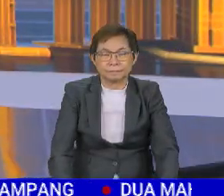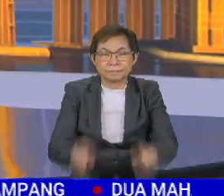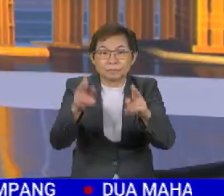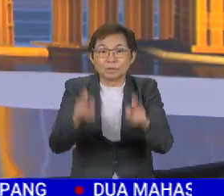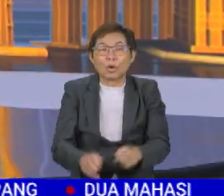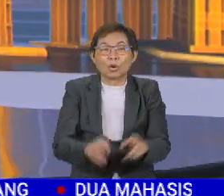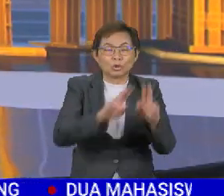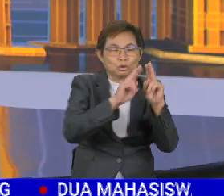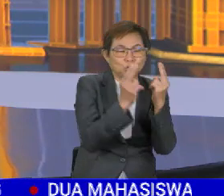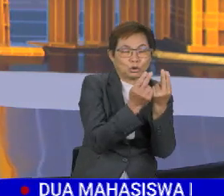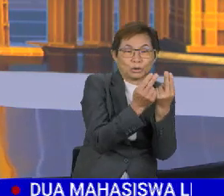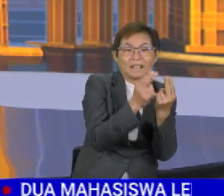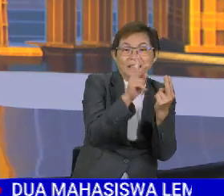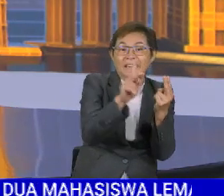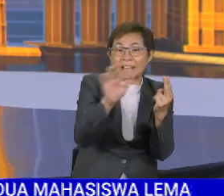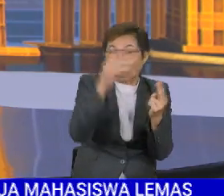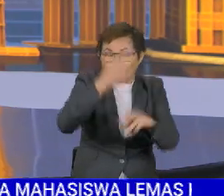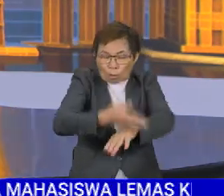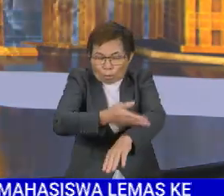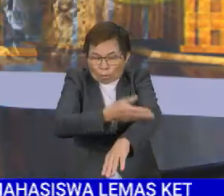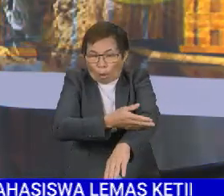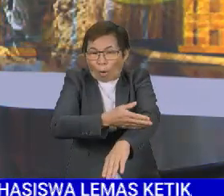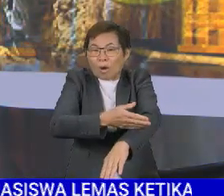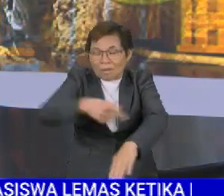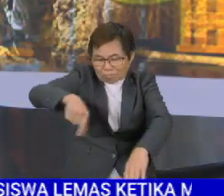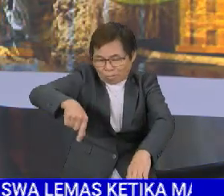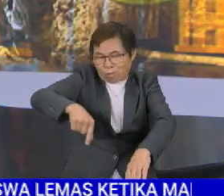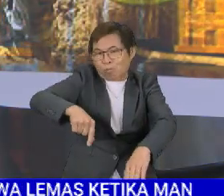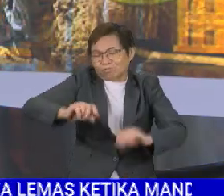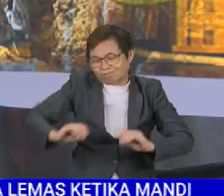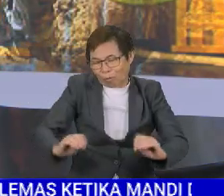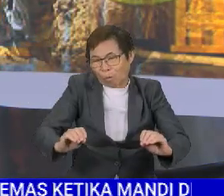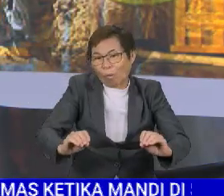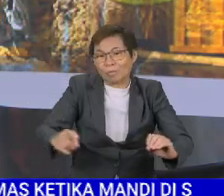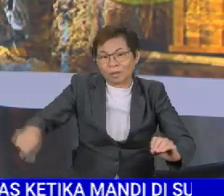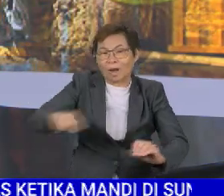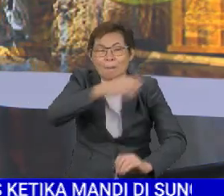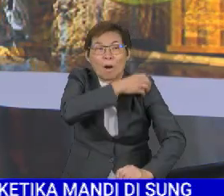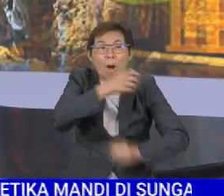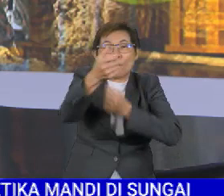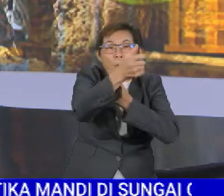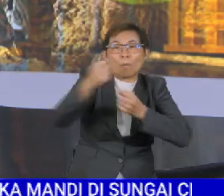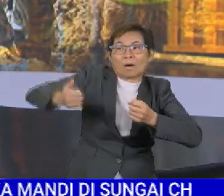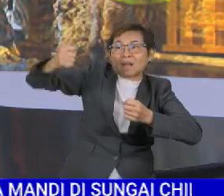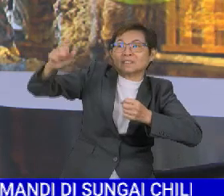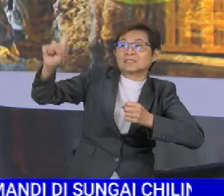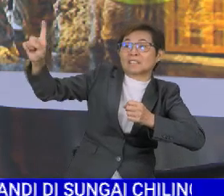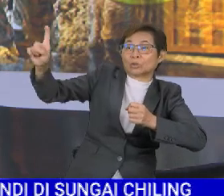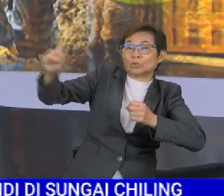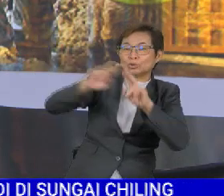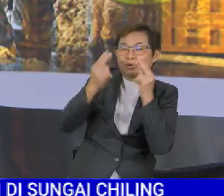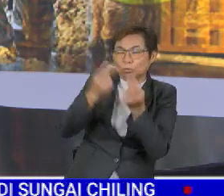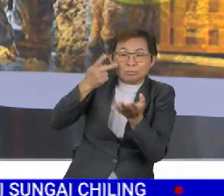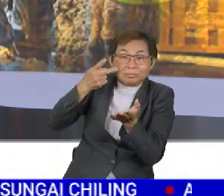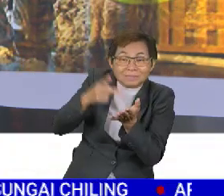akan melakukan penambah baikan bagi meningkatkan quality operasi mereka menurut pegawai Bombe kanan 1 unit